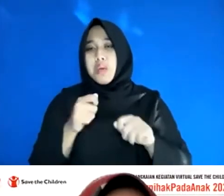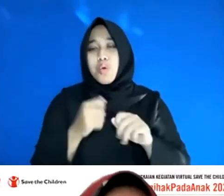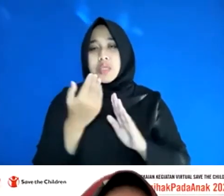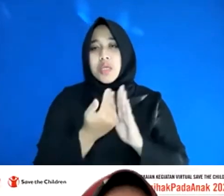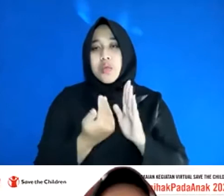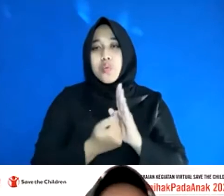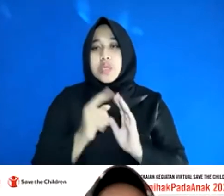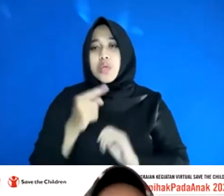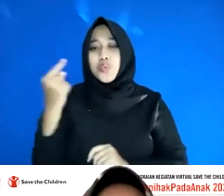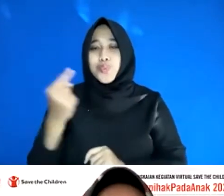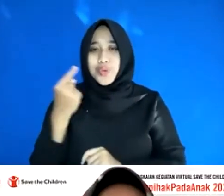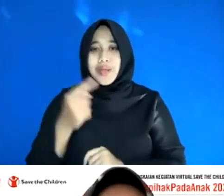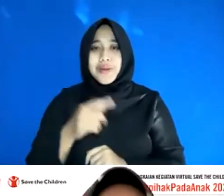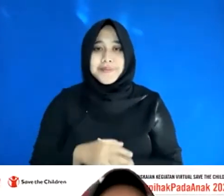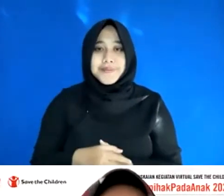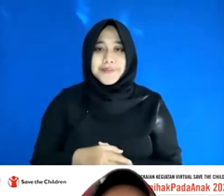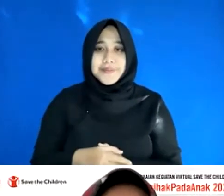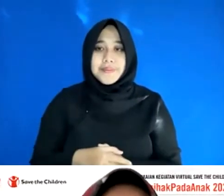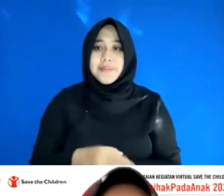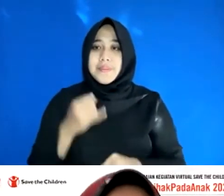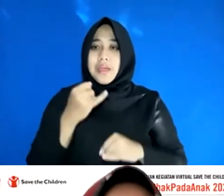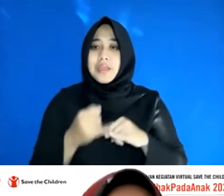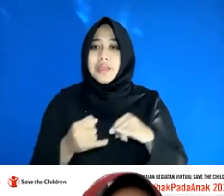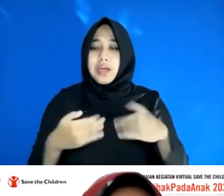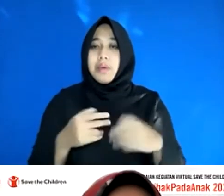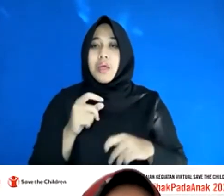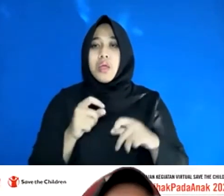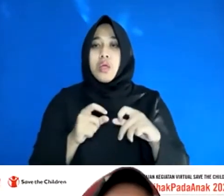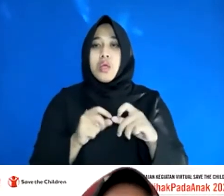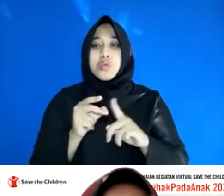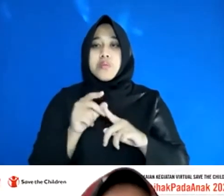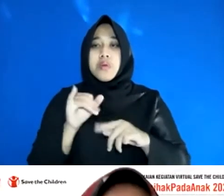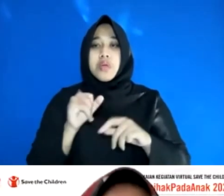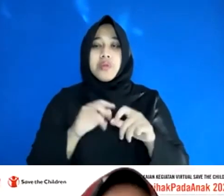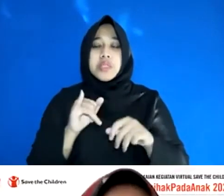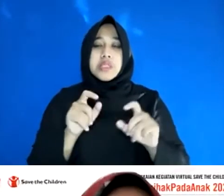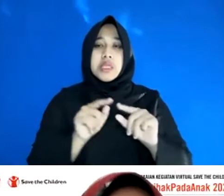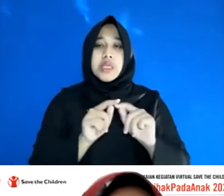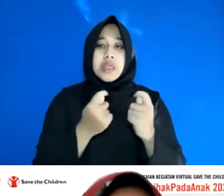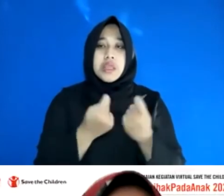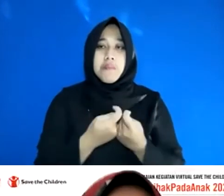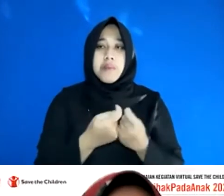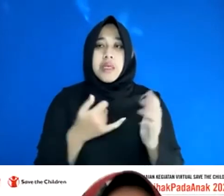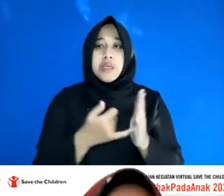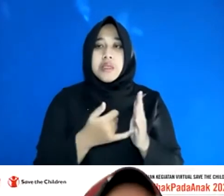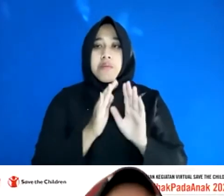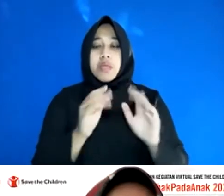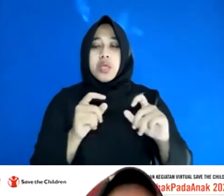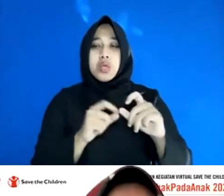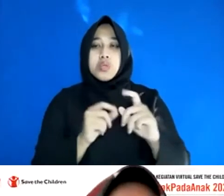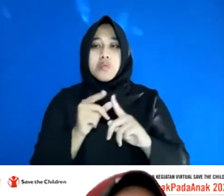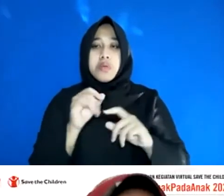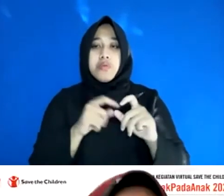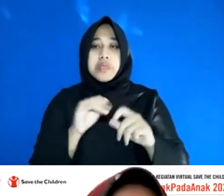bulan, dan yang terakhir itu supervisi tim. Tim itu terdiri dari banyak supervisi dan